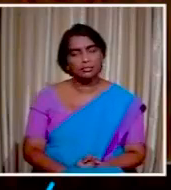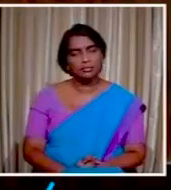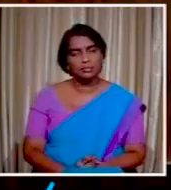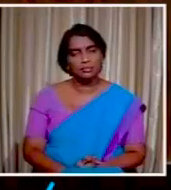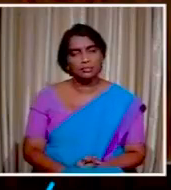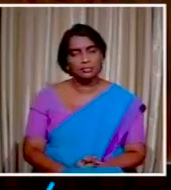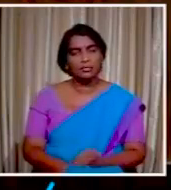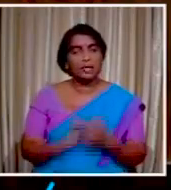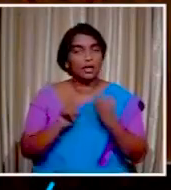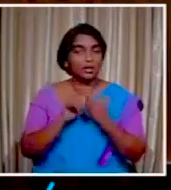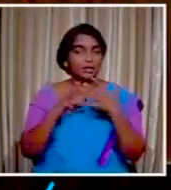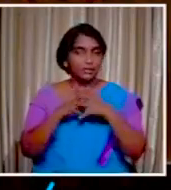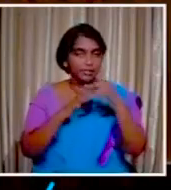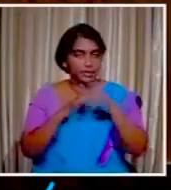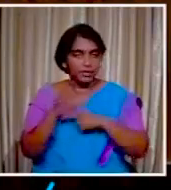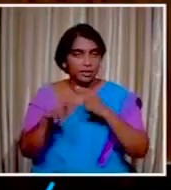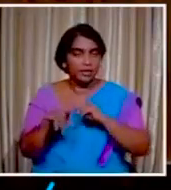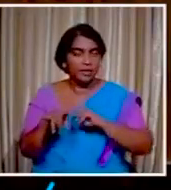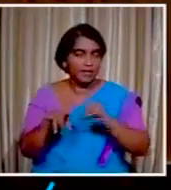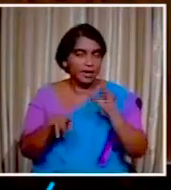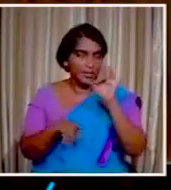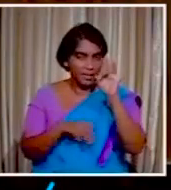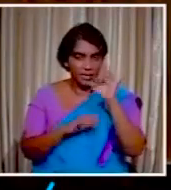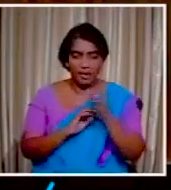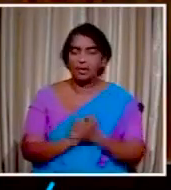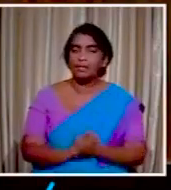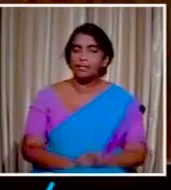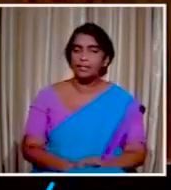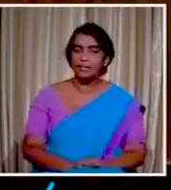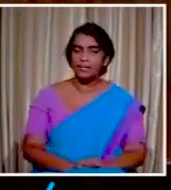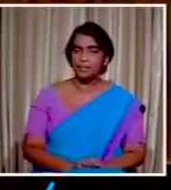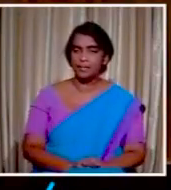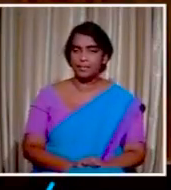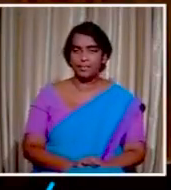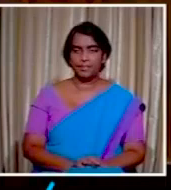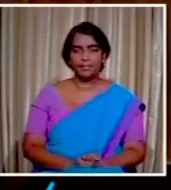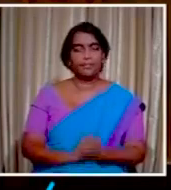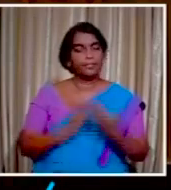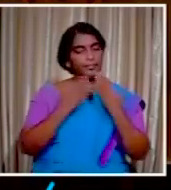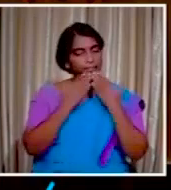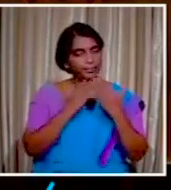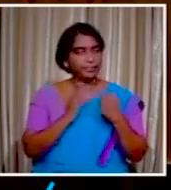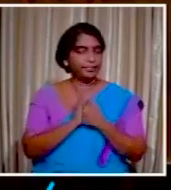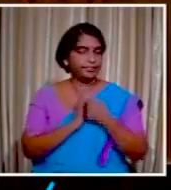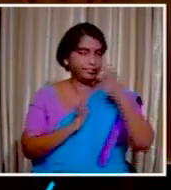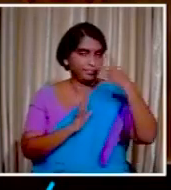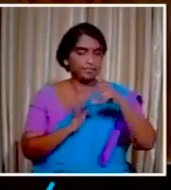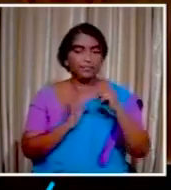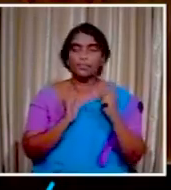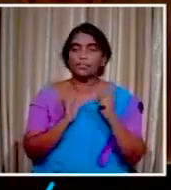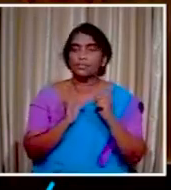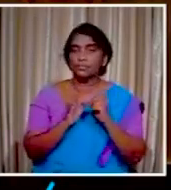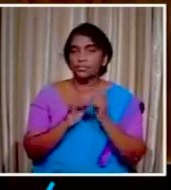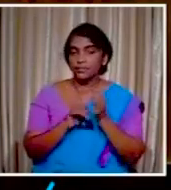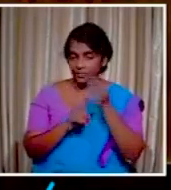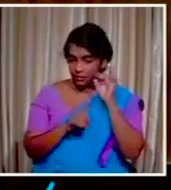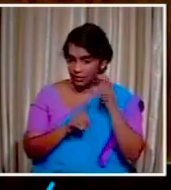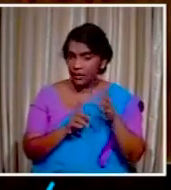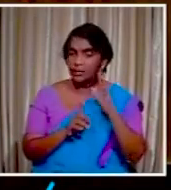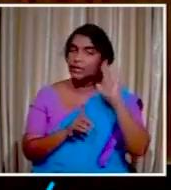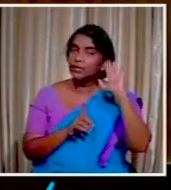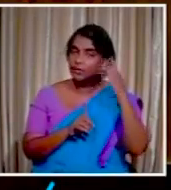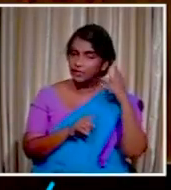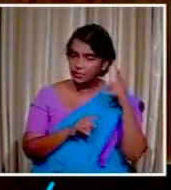Honorable Kanchana Vijayasekara, you have 15 minutes. Suti Garu, Niyojakaraka Sabhapathumani,